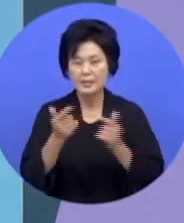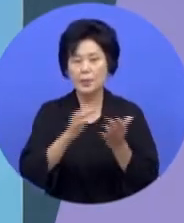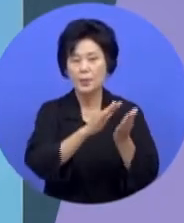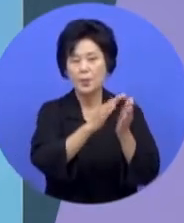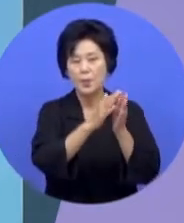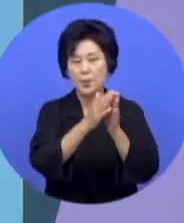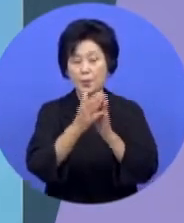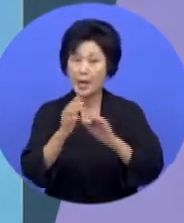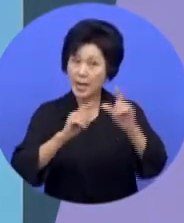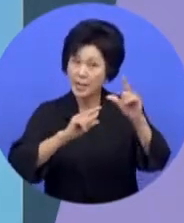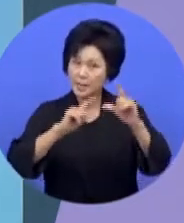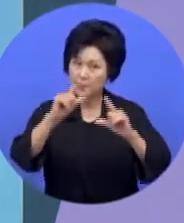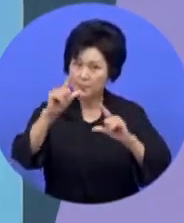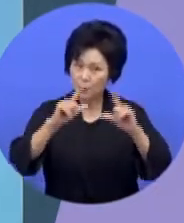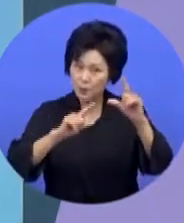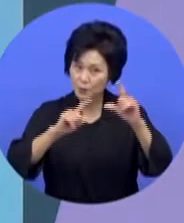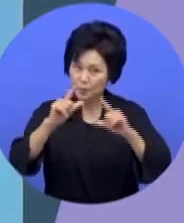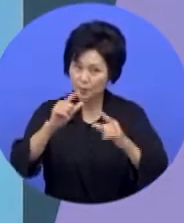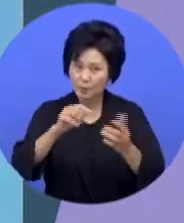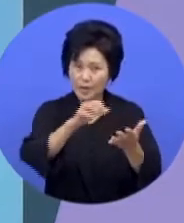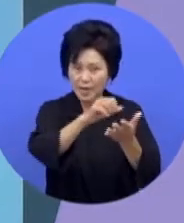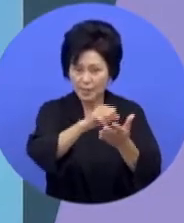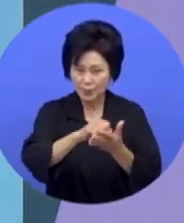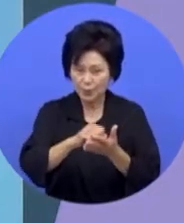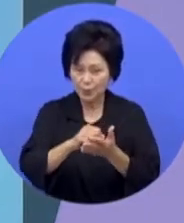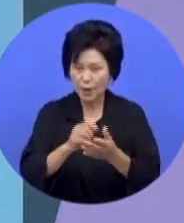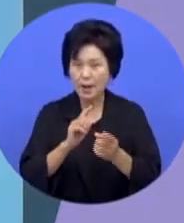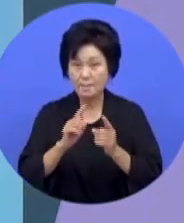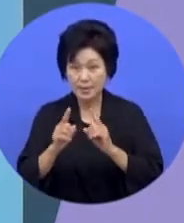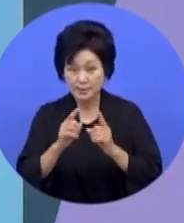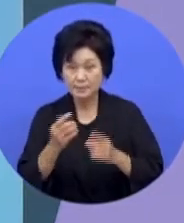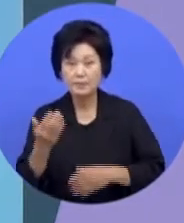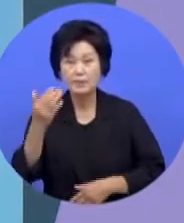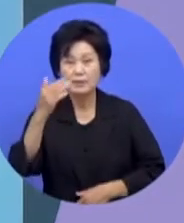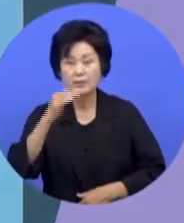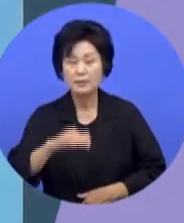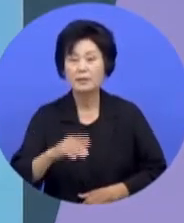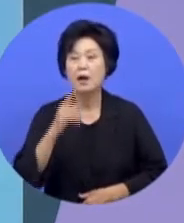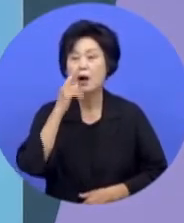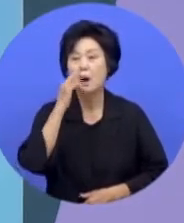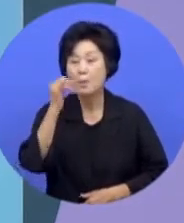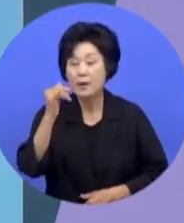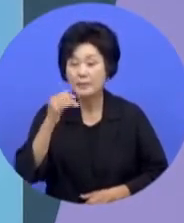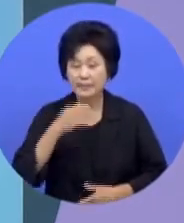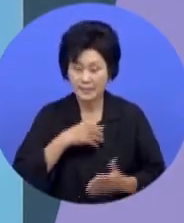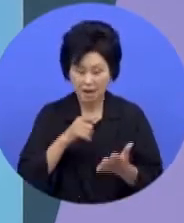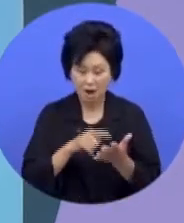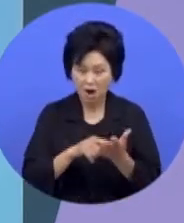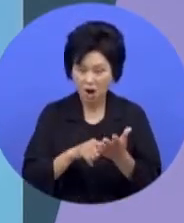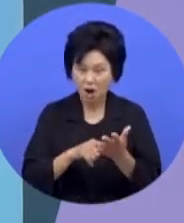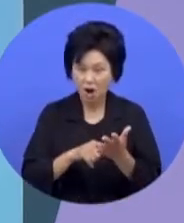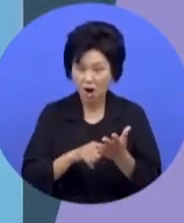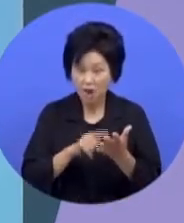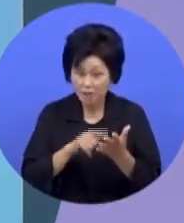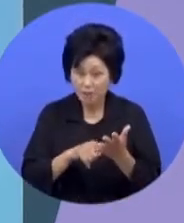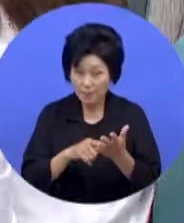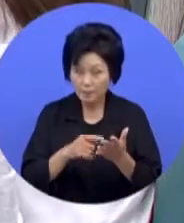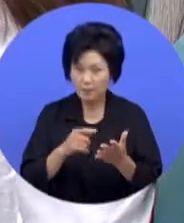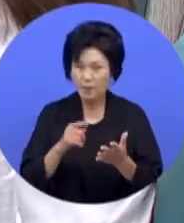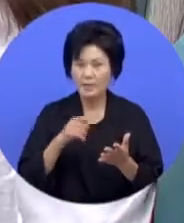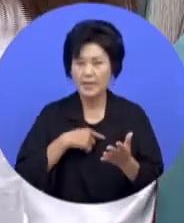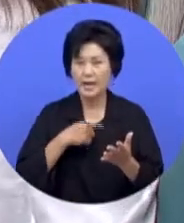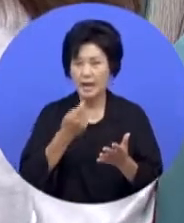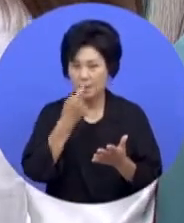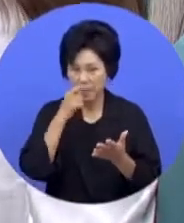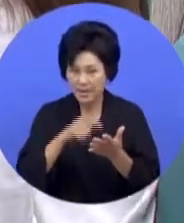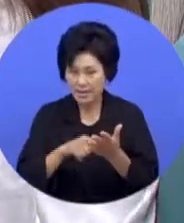적으신 노트를 말씀하시면서 네, 어머니 제가 이 부분을 이날부터 발견하고 기도하고 있었어요. 선생님이